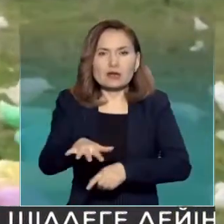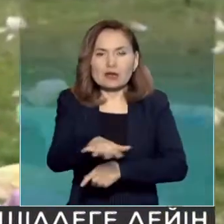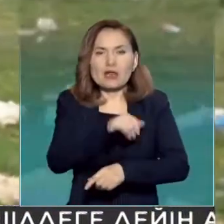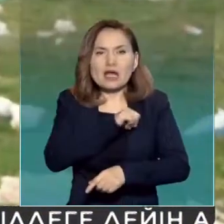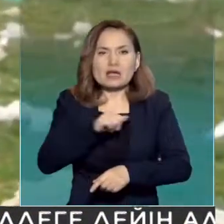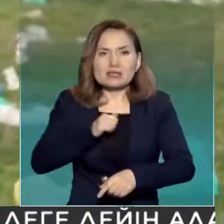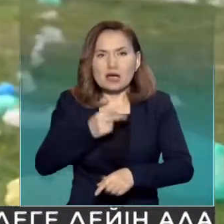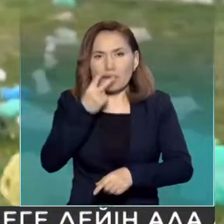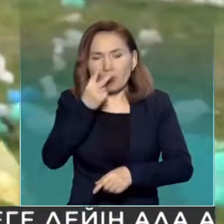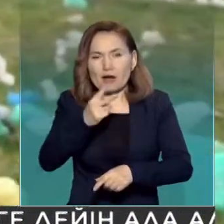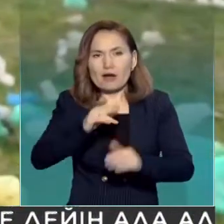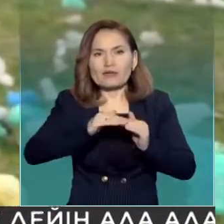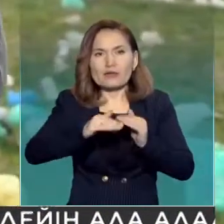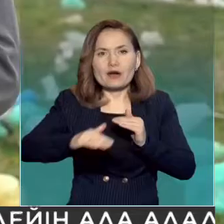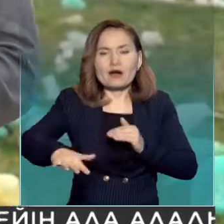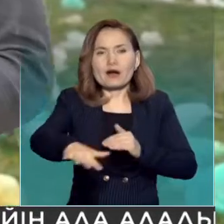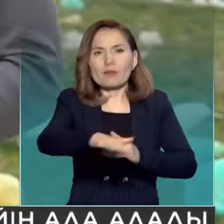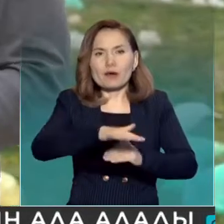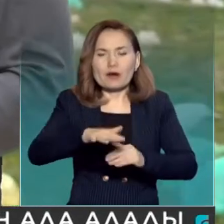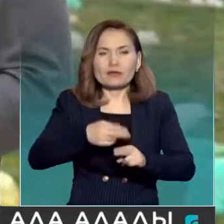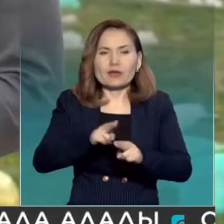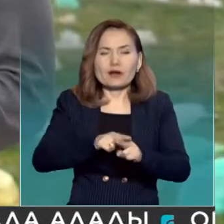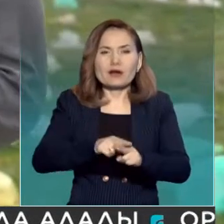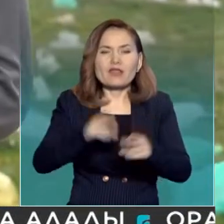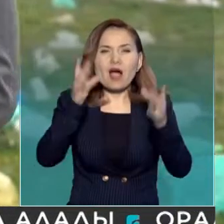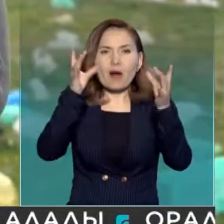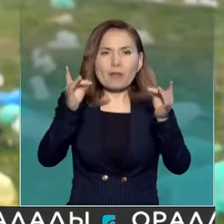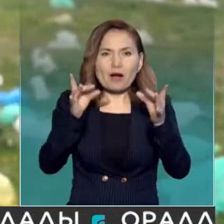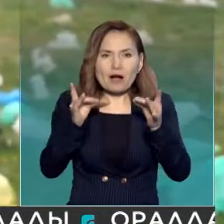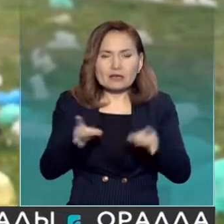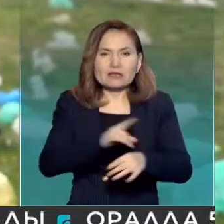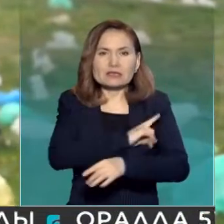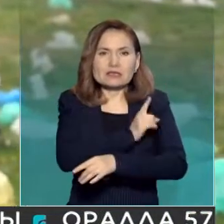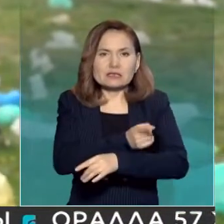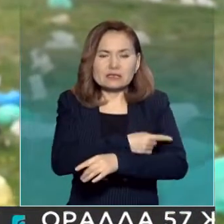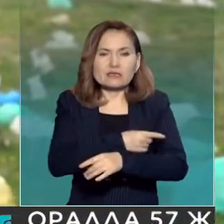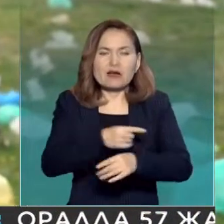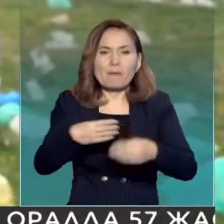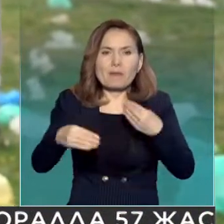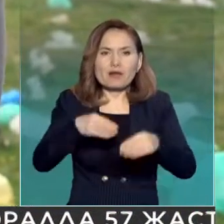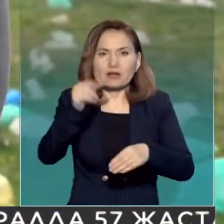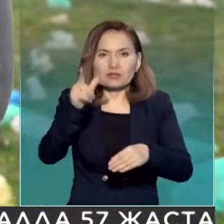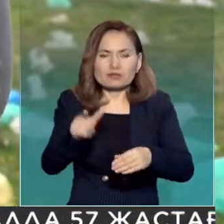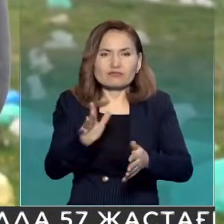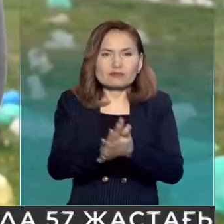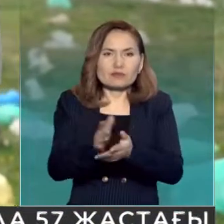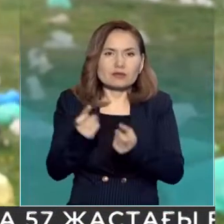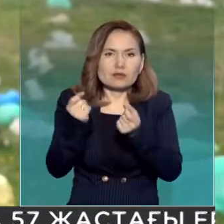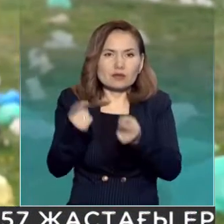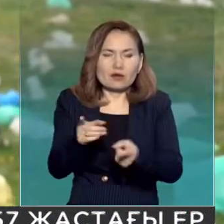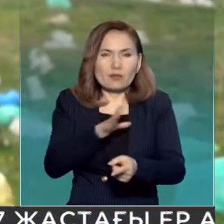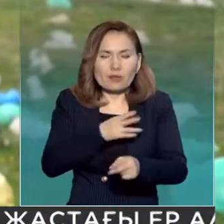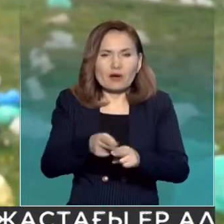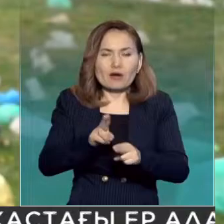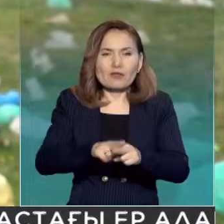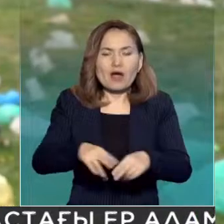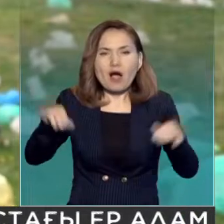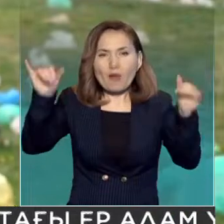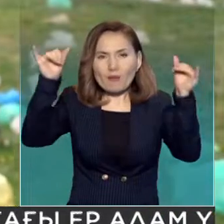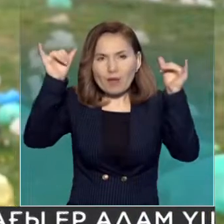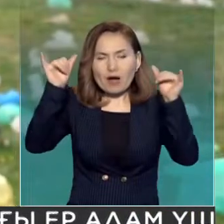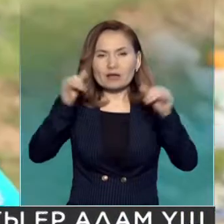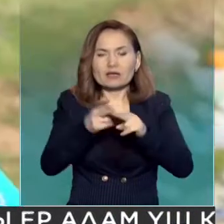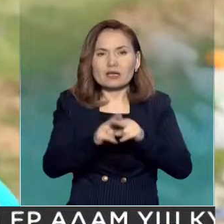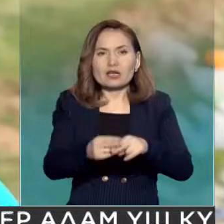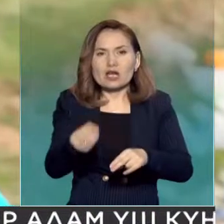көріп тұрғанда егістік алқаптың барлығы салафан пакеттер мен пластмас құтыларға толып қалған. Мұны жеген малдарда қырылып